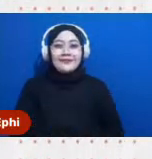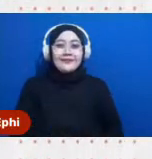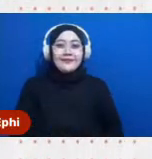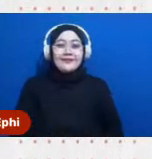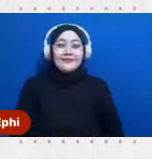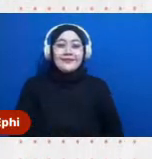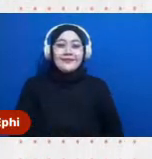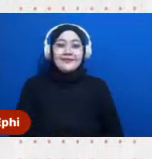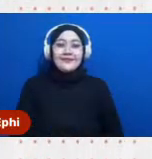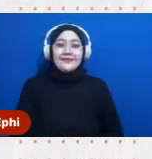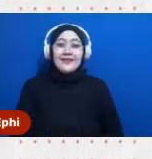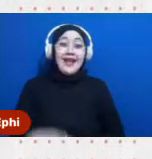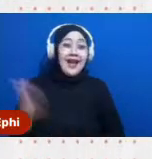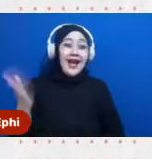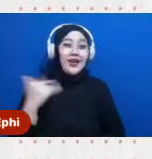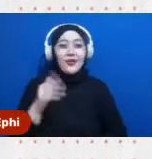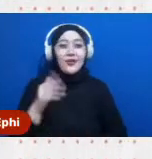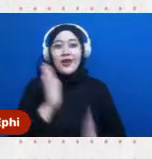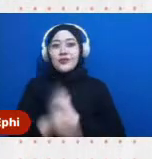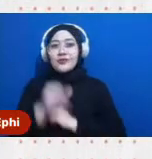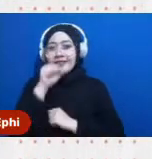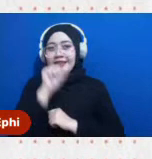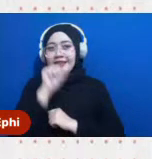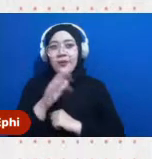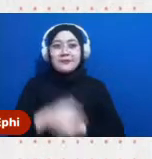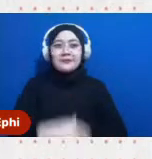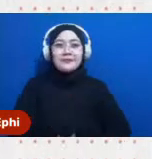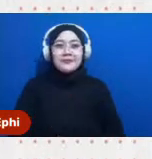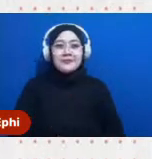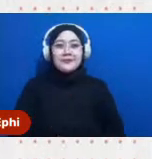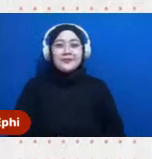Yo, Mangga langsung dijawab yuk.